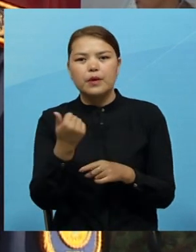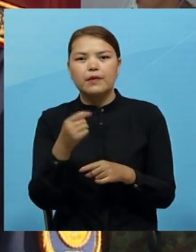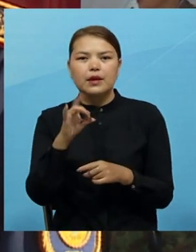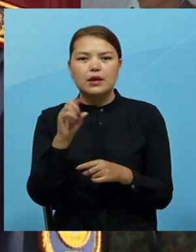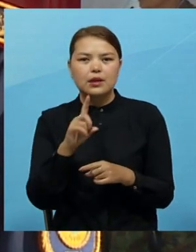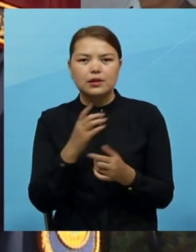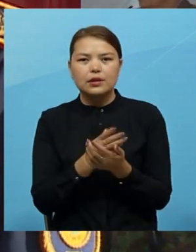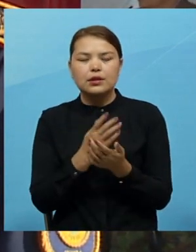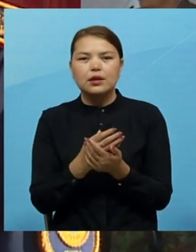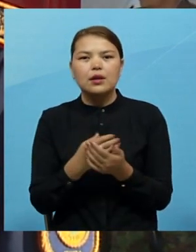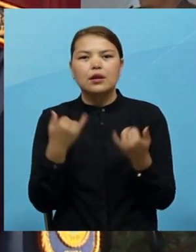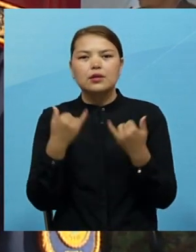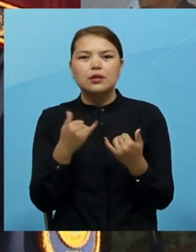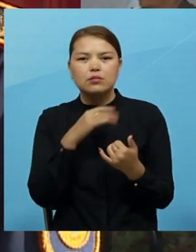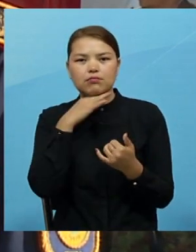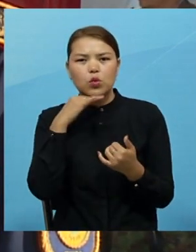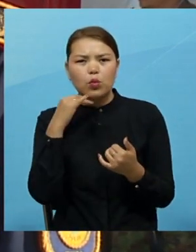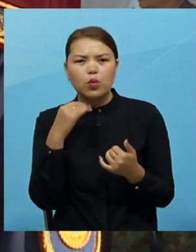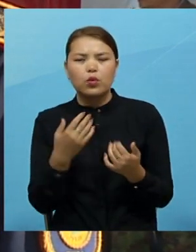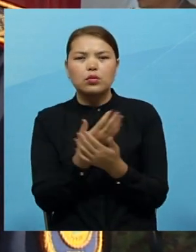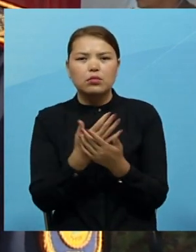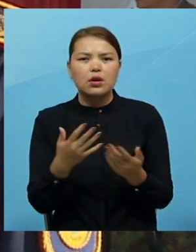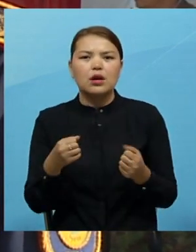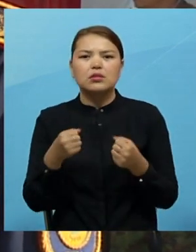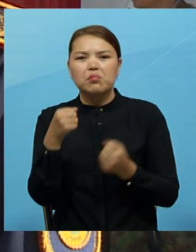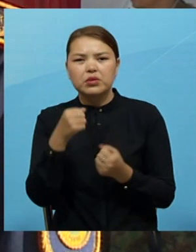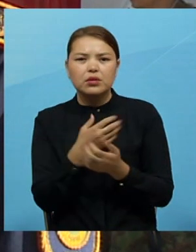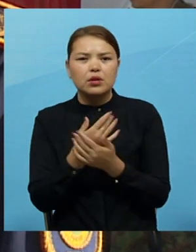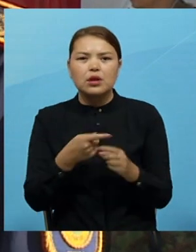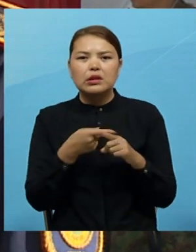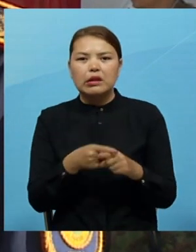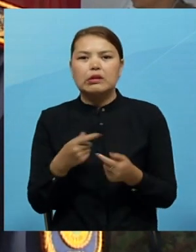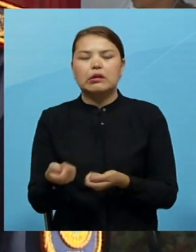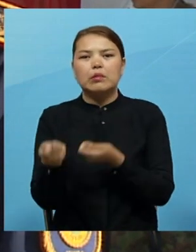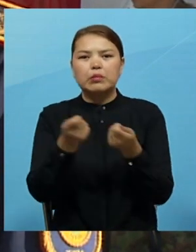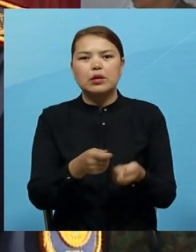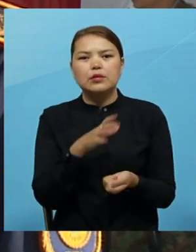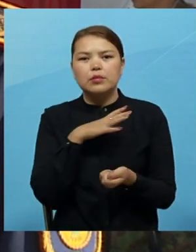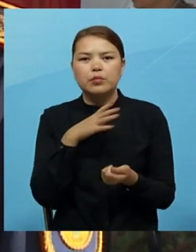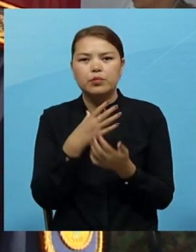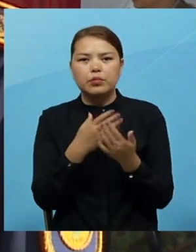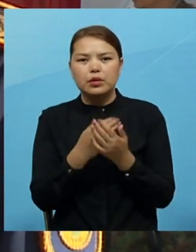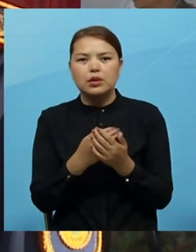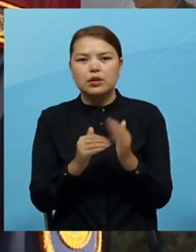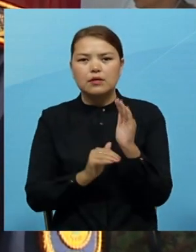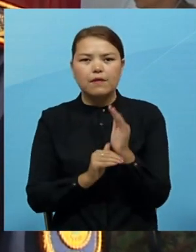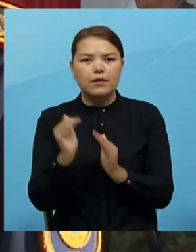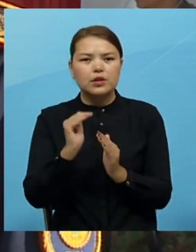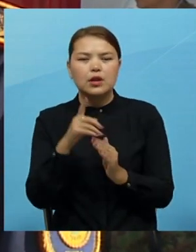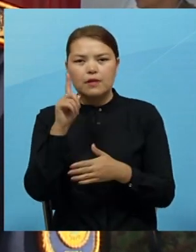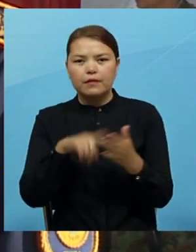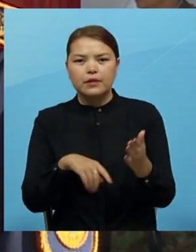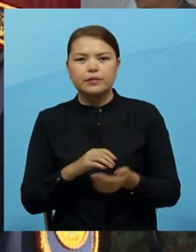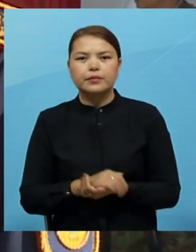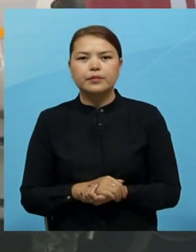алғаш ретте осындай көп техника беріліп отыр. Өте ол біздің салада көрсеткіштерімізді жоғарылатады